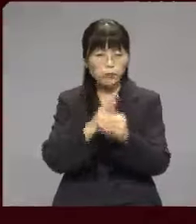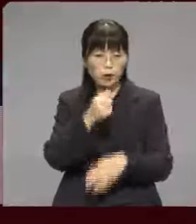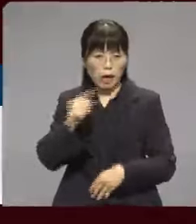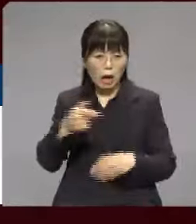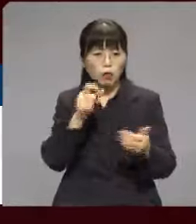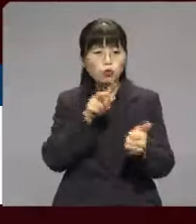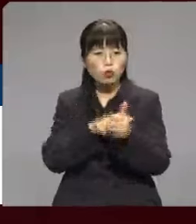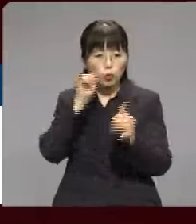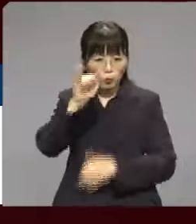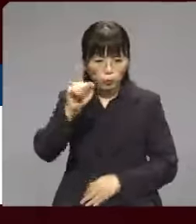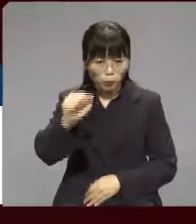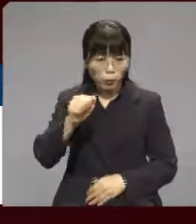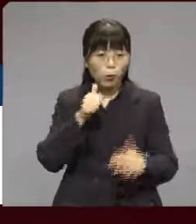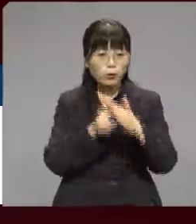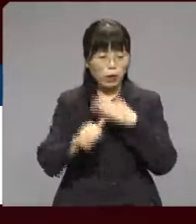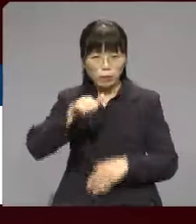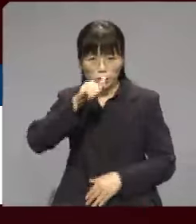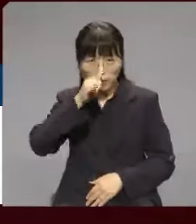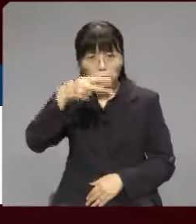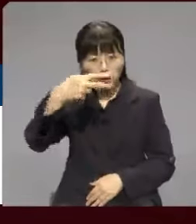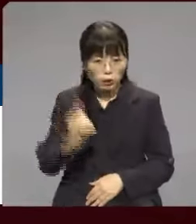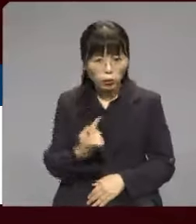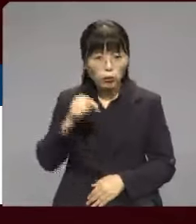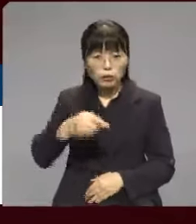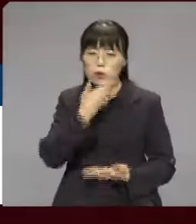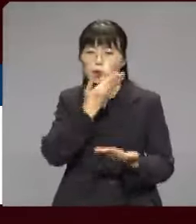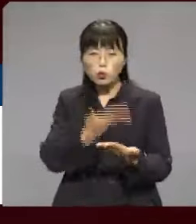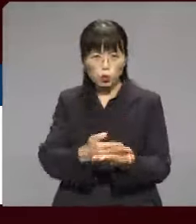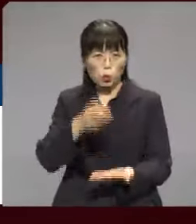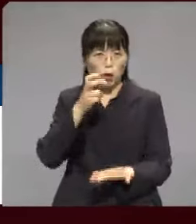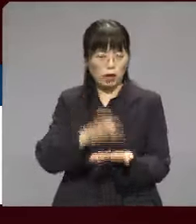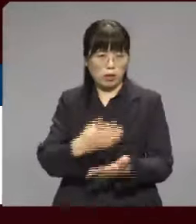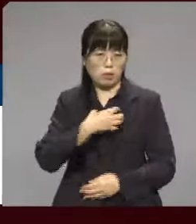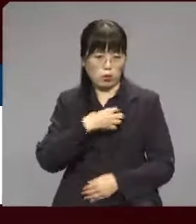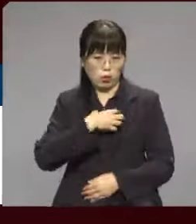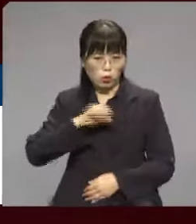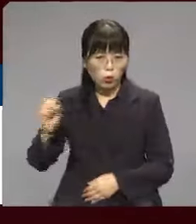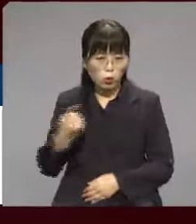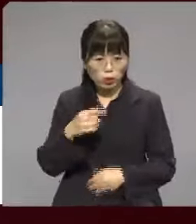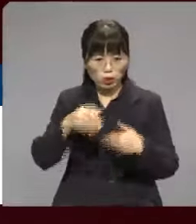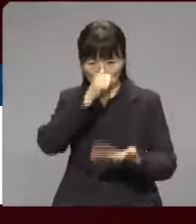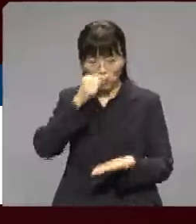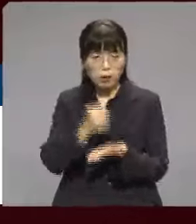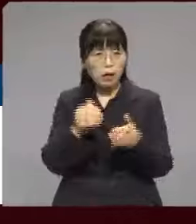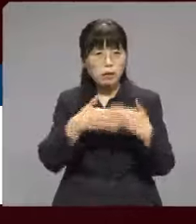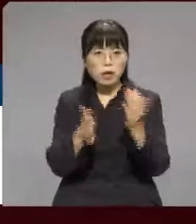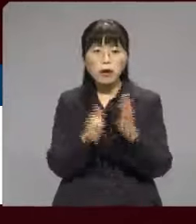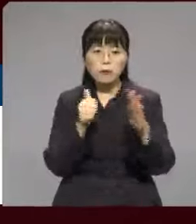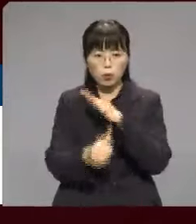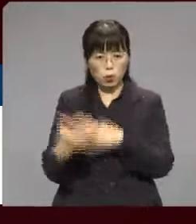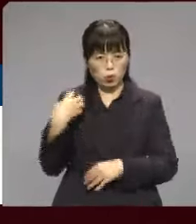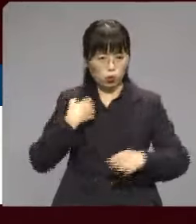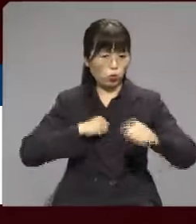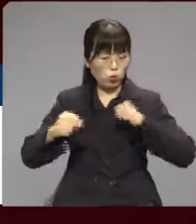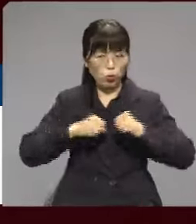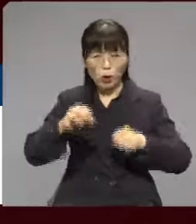후보가 대표로 된다가 하더라도 이 중대한 사법 리스크로 인해 정상적인 당대표직